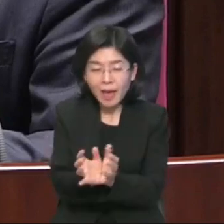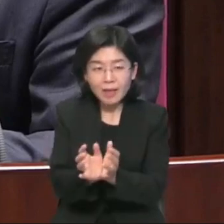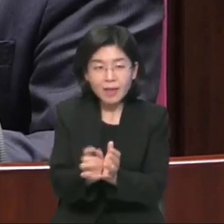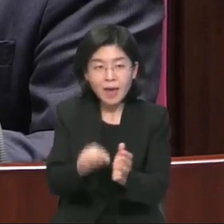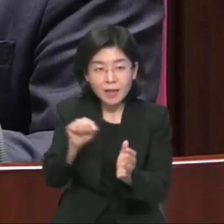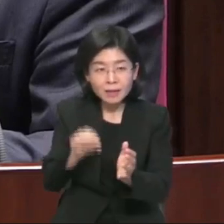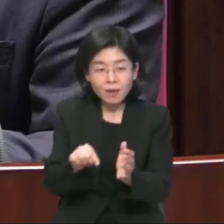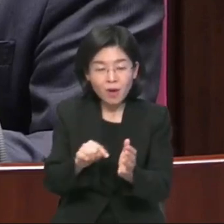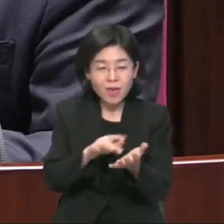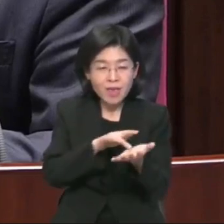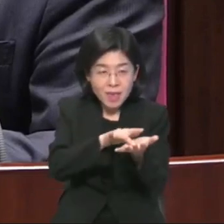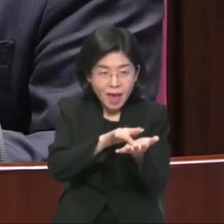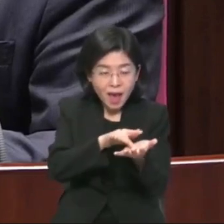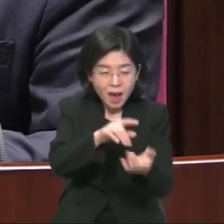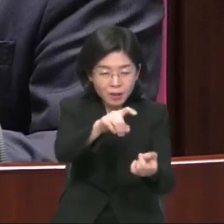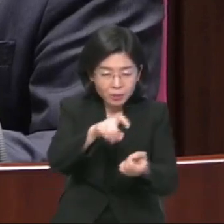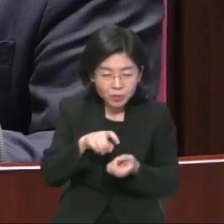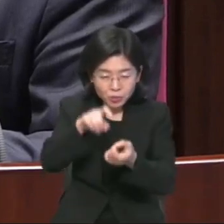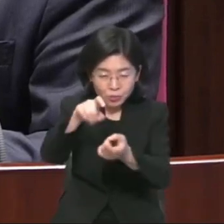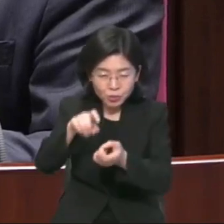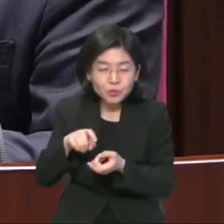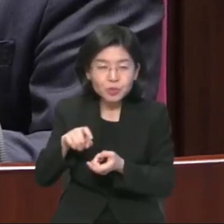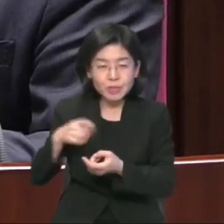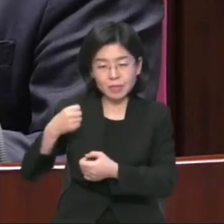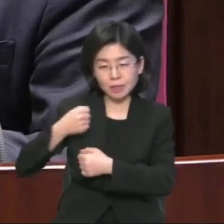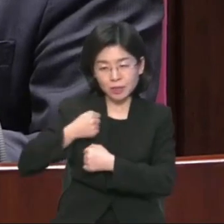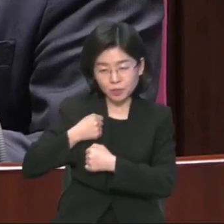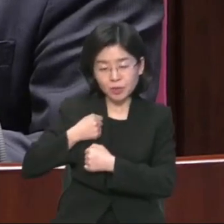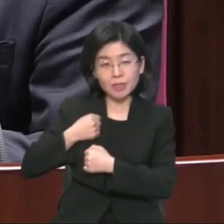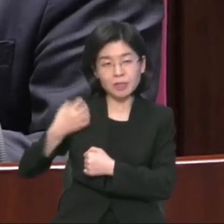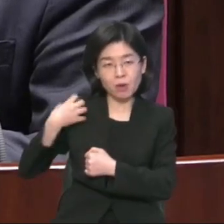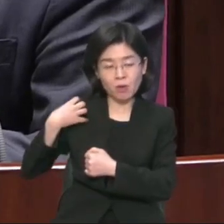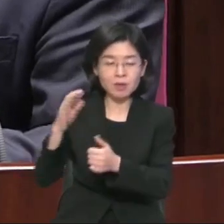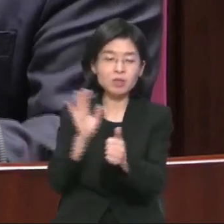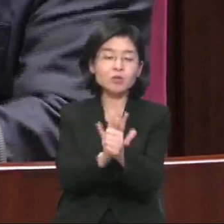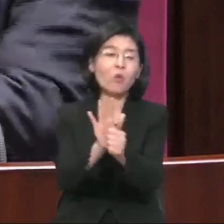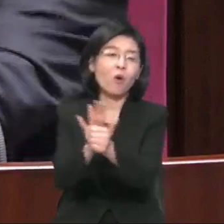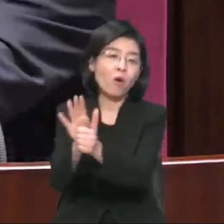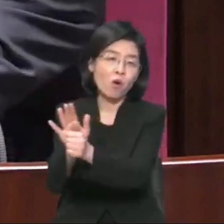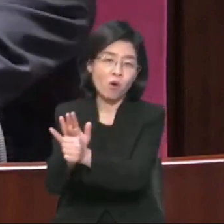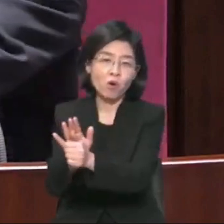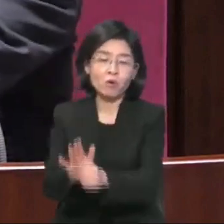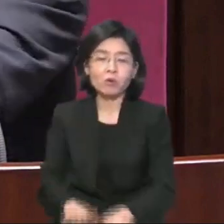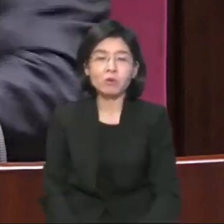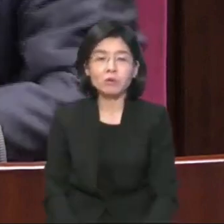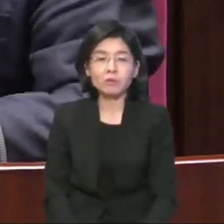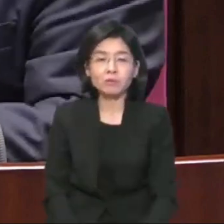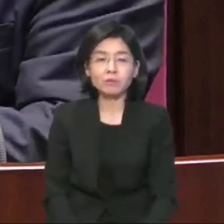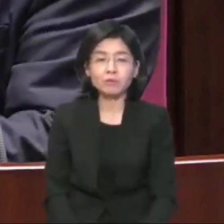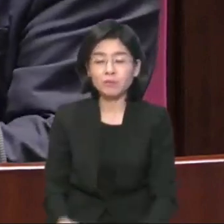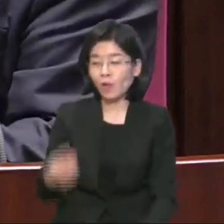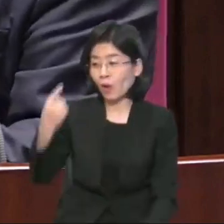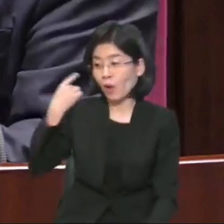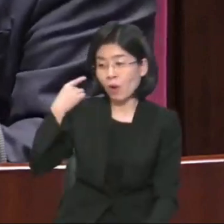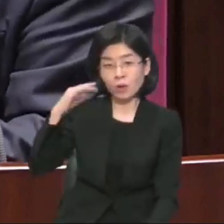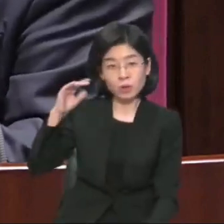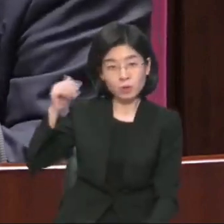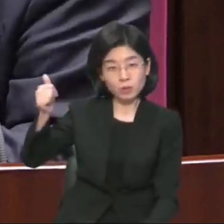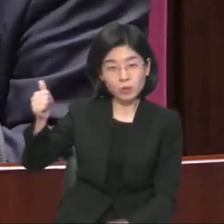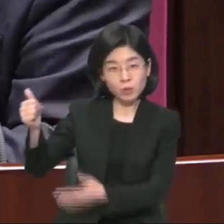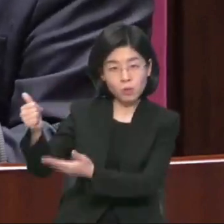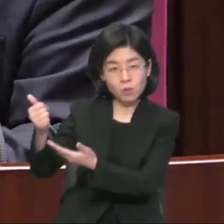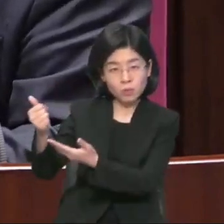지원본부를 편성해서 민간업체의 그 백신 수송을 지원하는 임무를 저희가 맡고 있습니다. 어저께 대통령님을